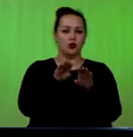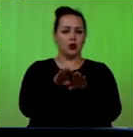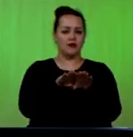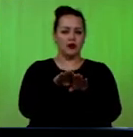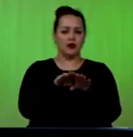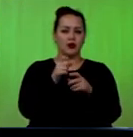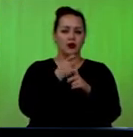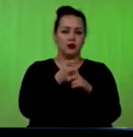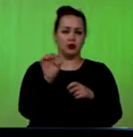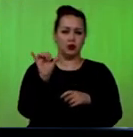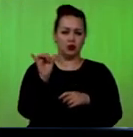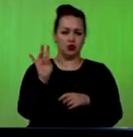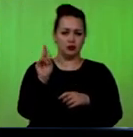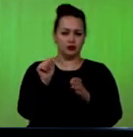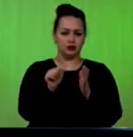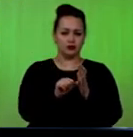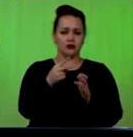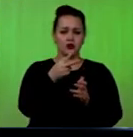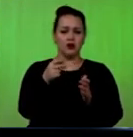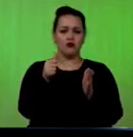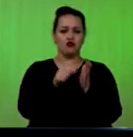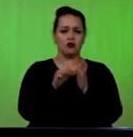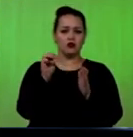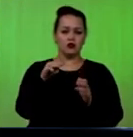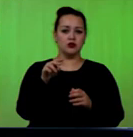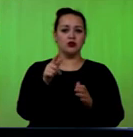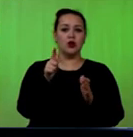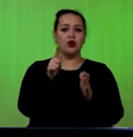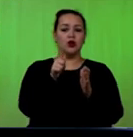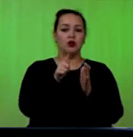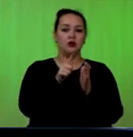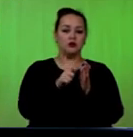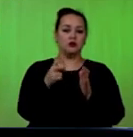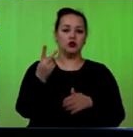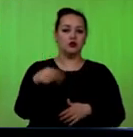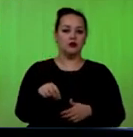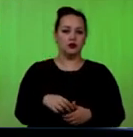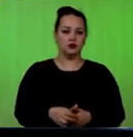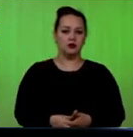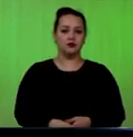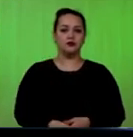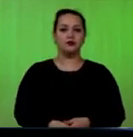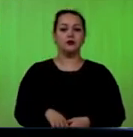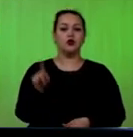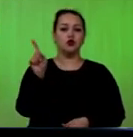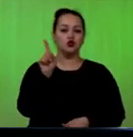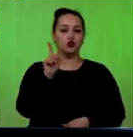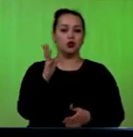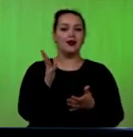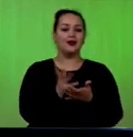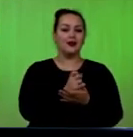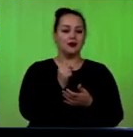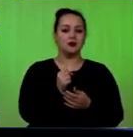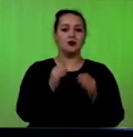x умножить на 6 равно 6720 для того чтобы найти